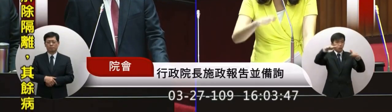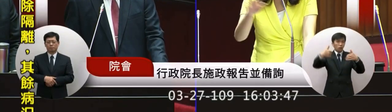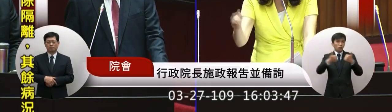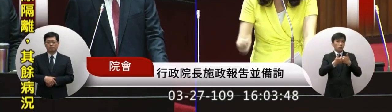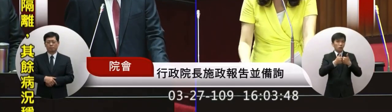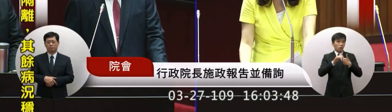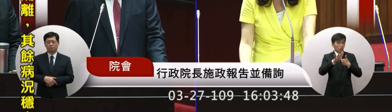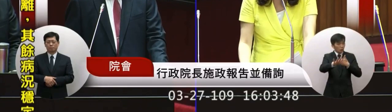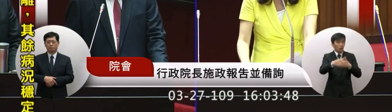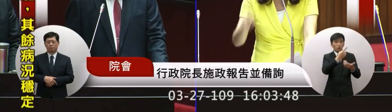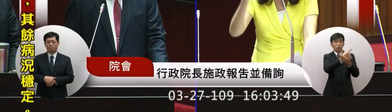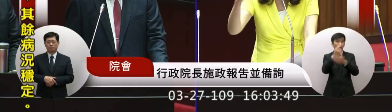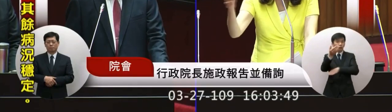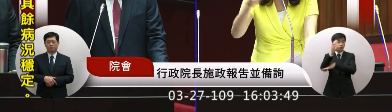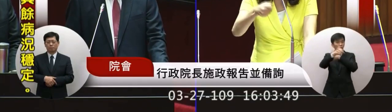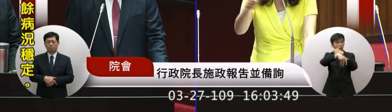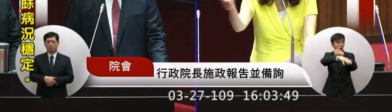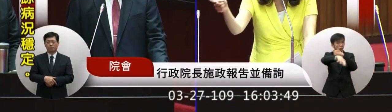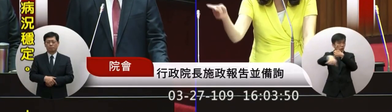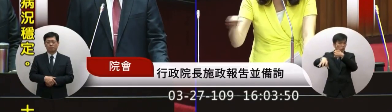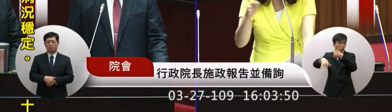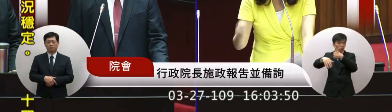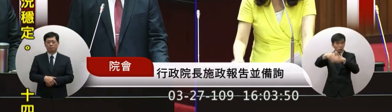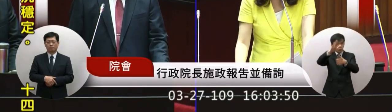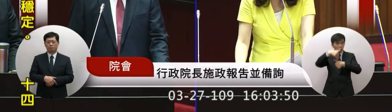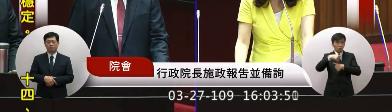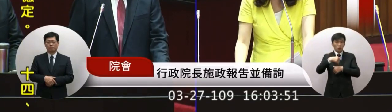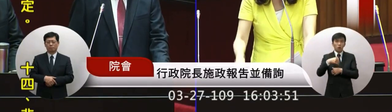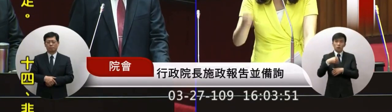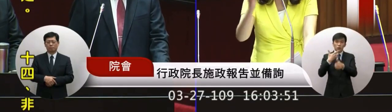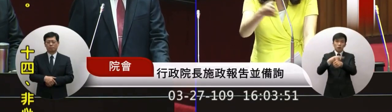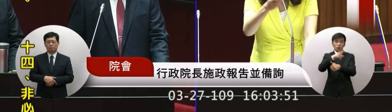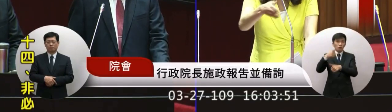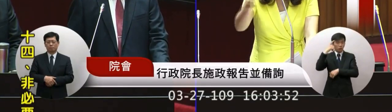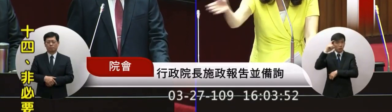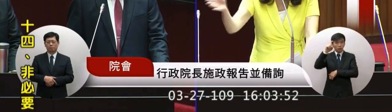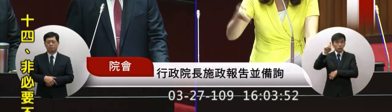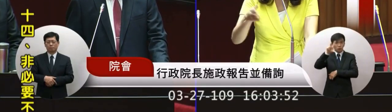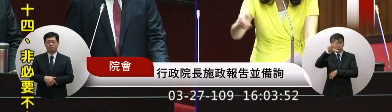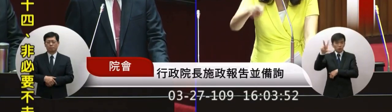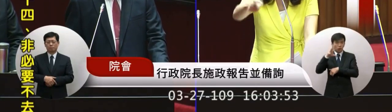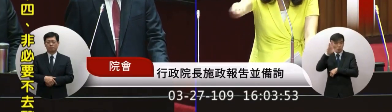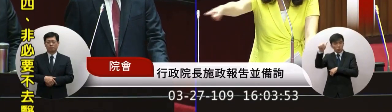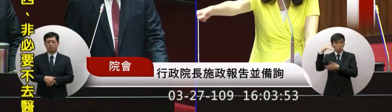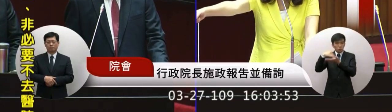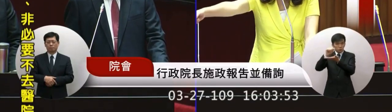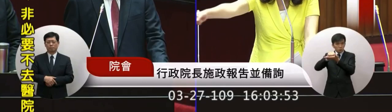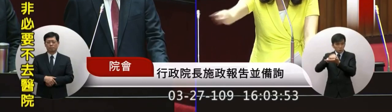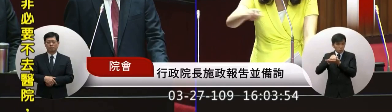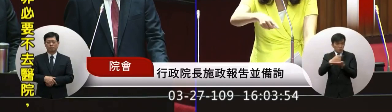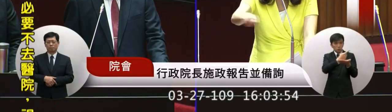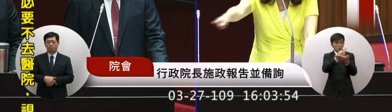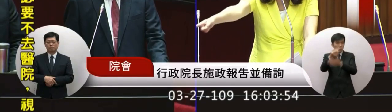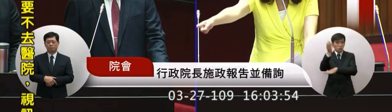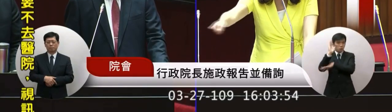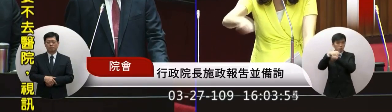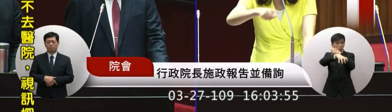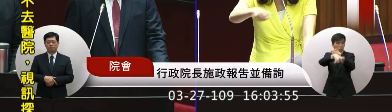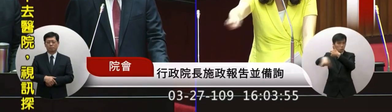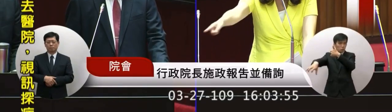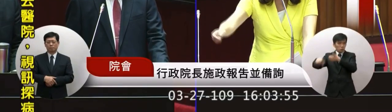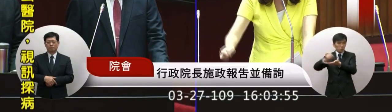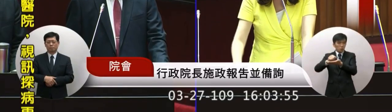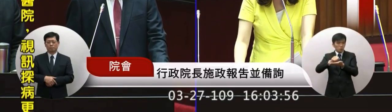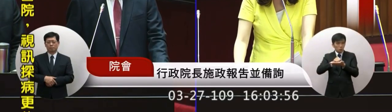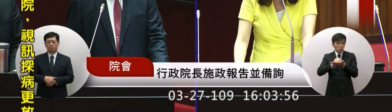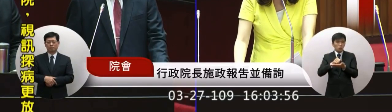讲，就是说你召集各部会10天，让各部会回去盘点，对不对？各部会要拿出你们各部会的扩大，你们各部会哪里要